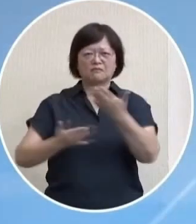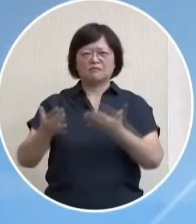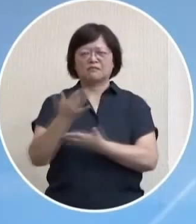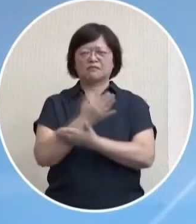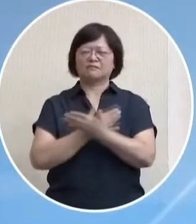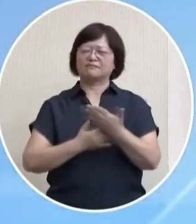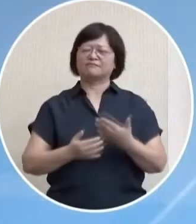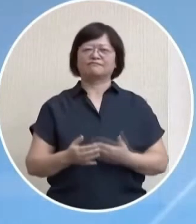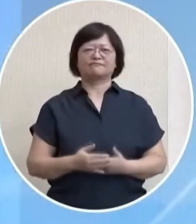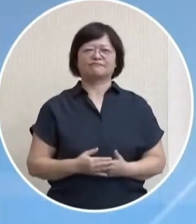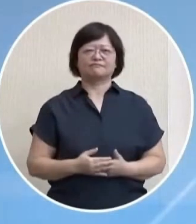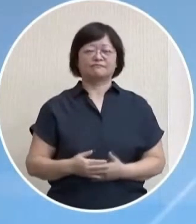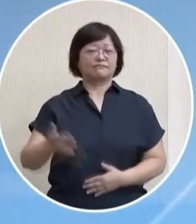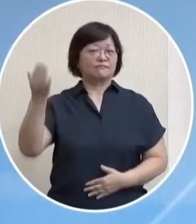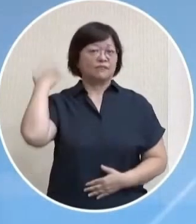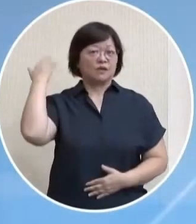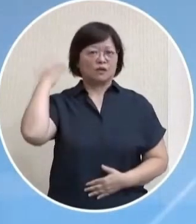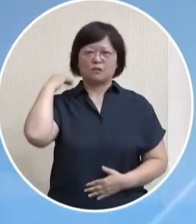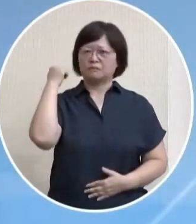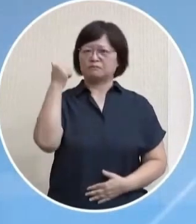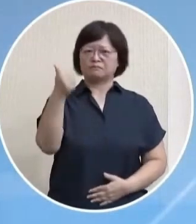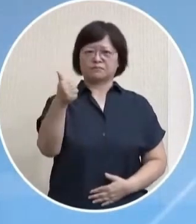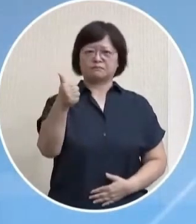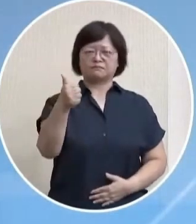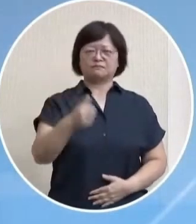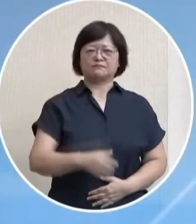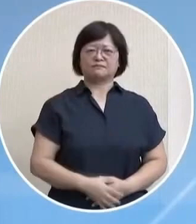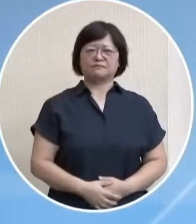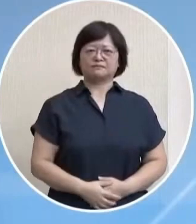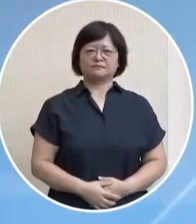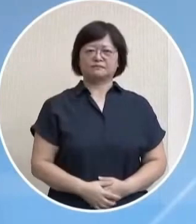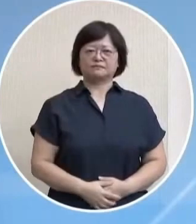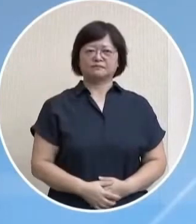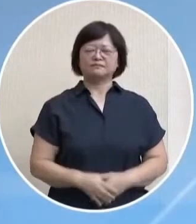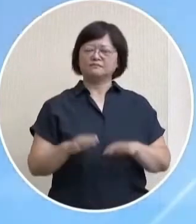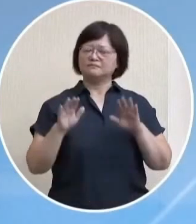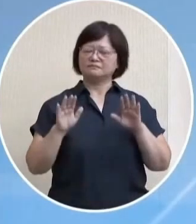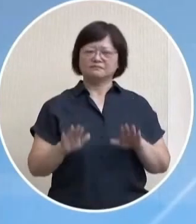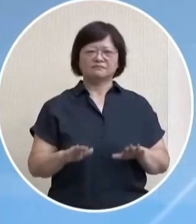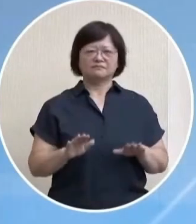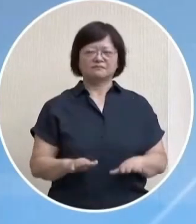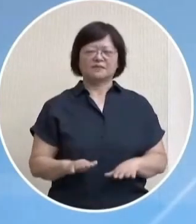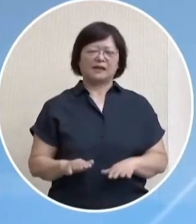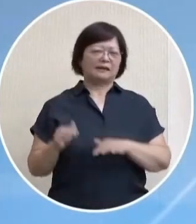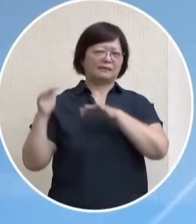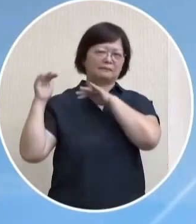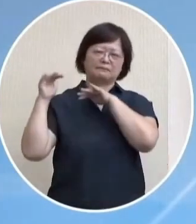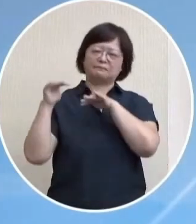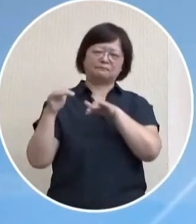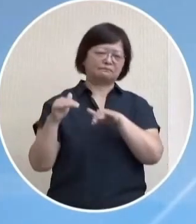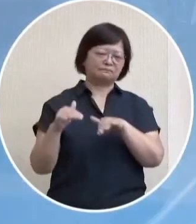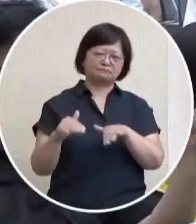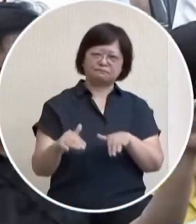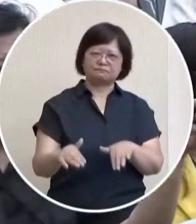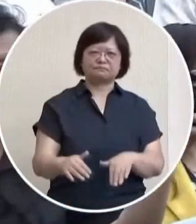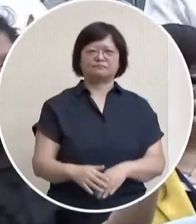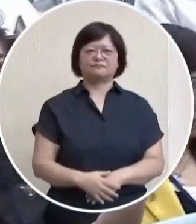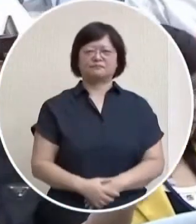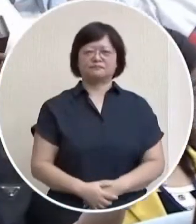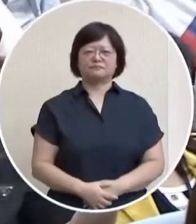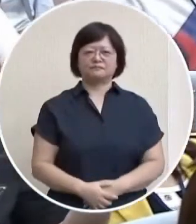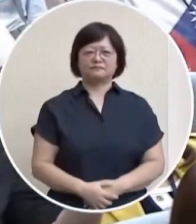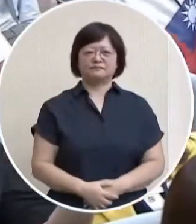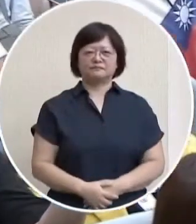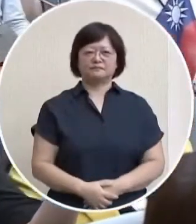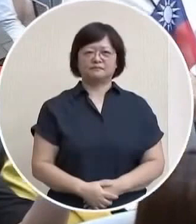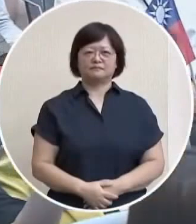逐渐从过往的兴盛走到悬崖边上， 若